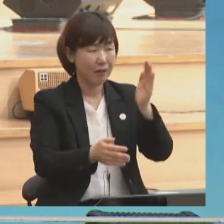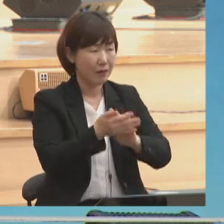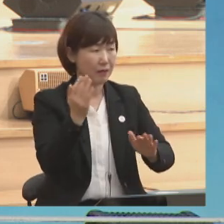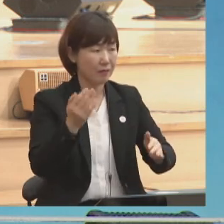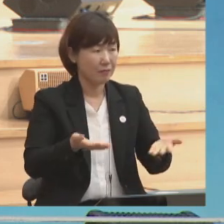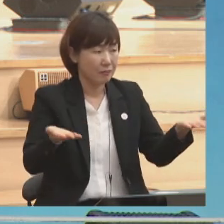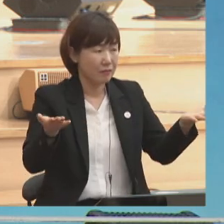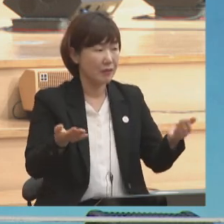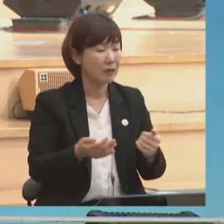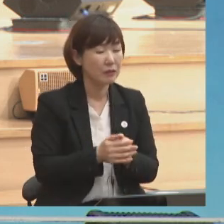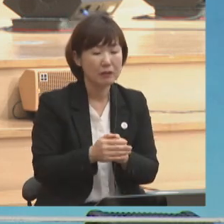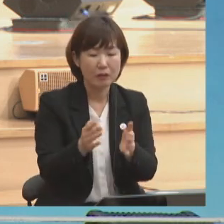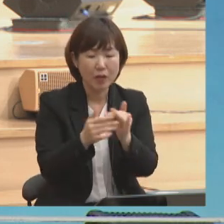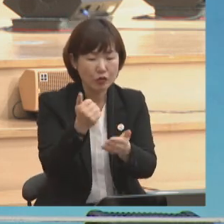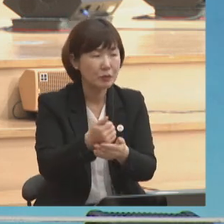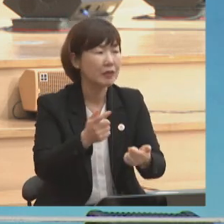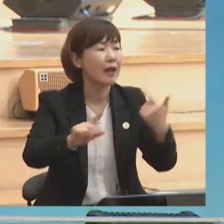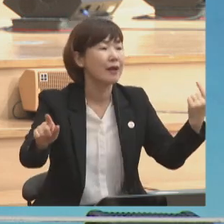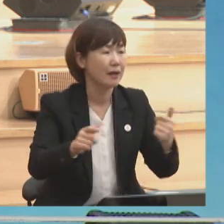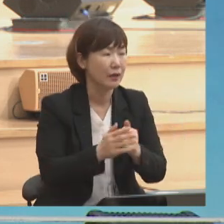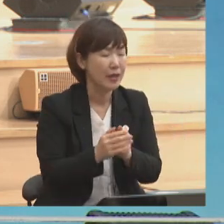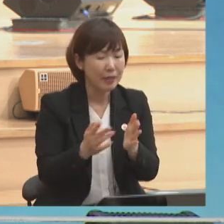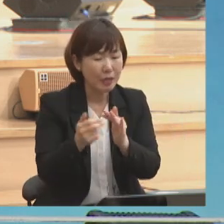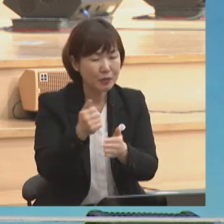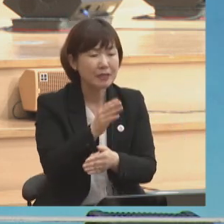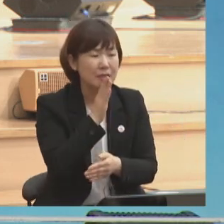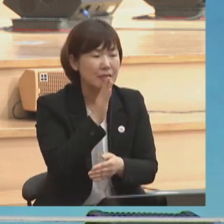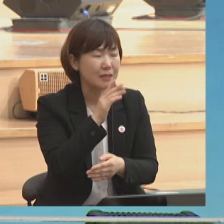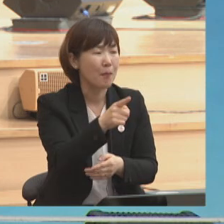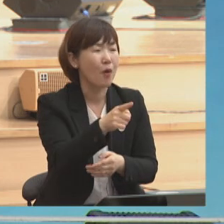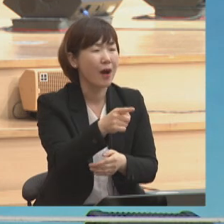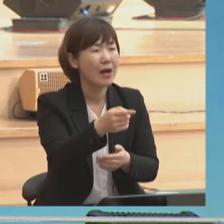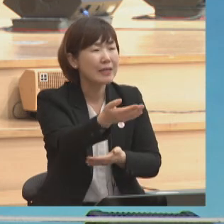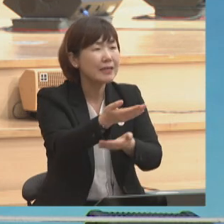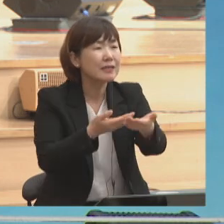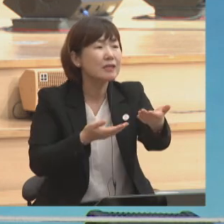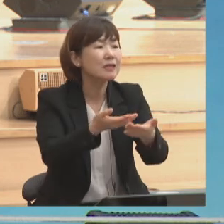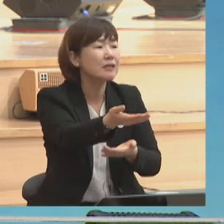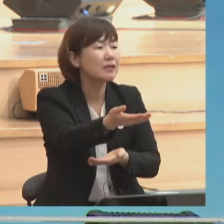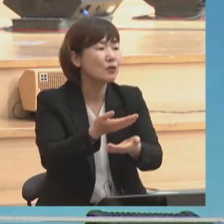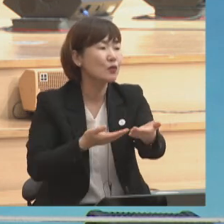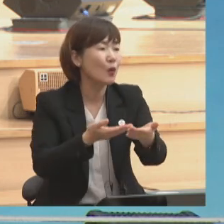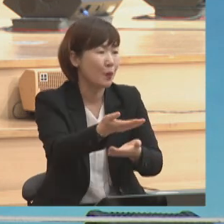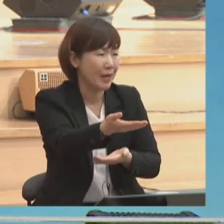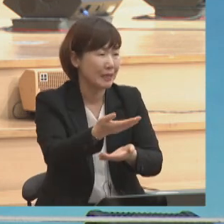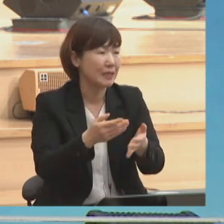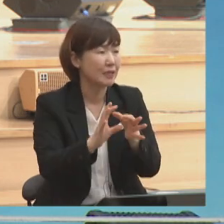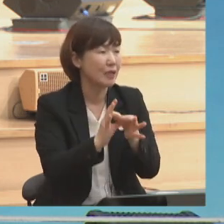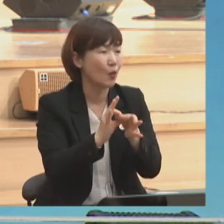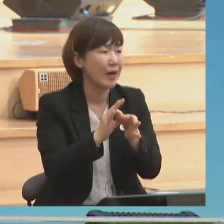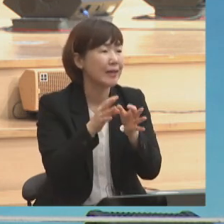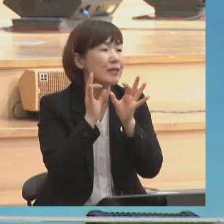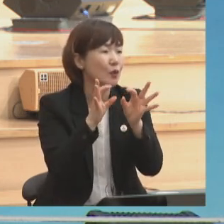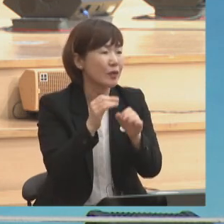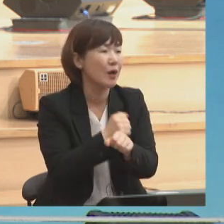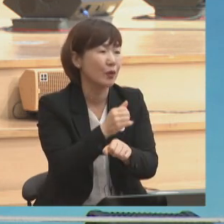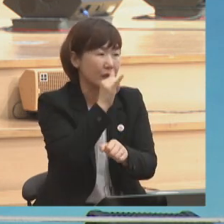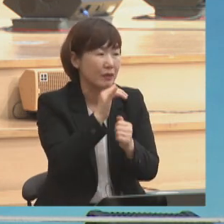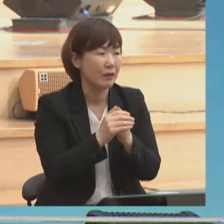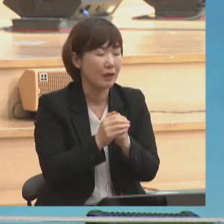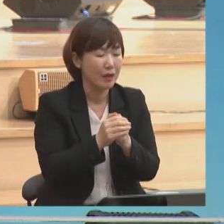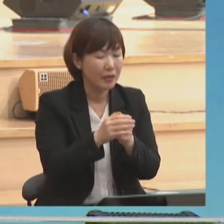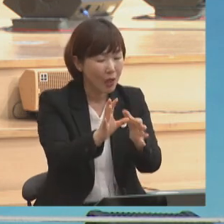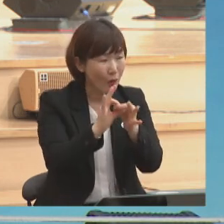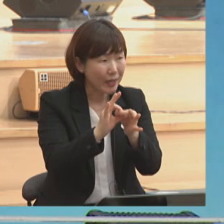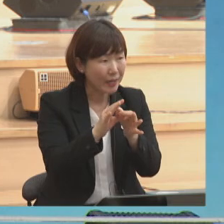주님은 그런 방식이 아니에요. 진짜 관계 전도란, 여러분 관계 전도라는 것은 뭐냐,